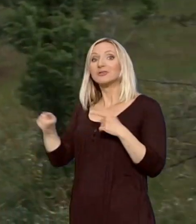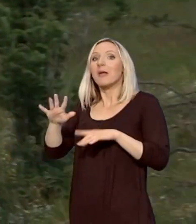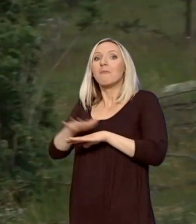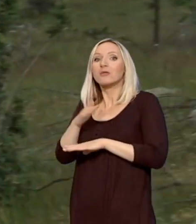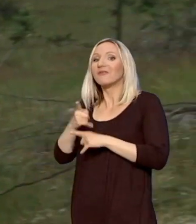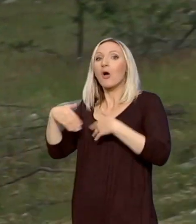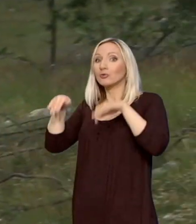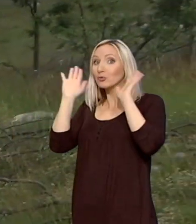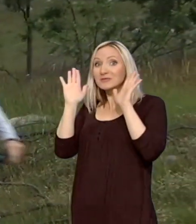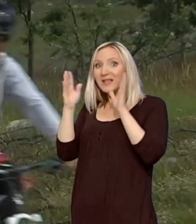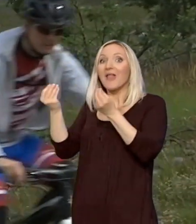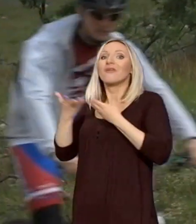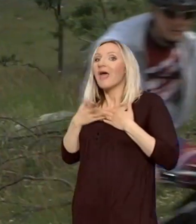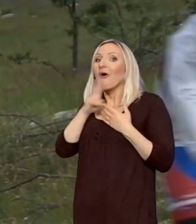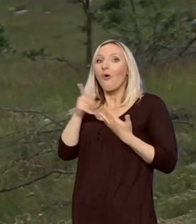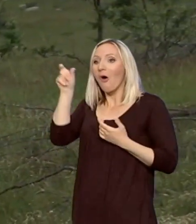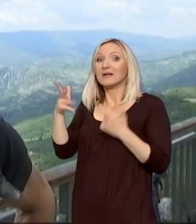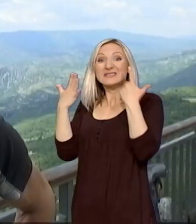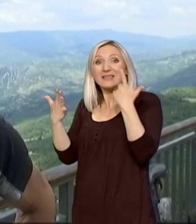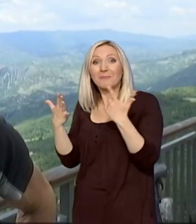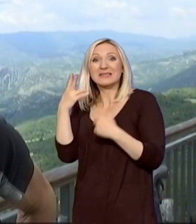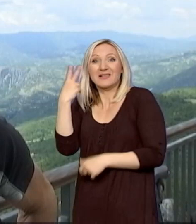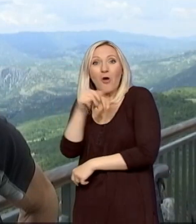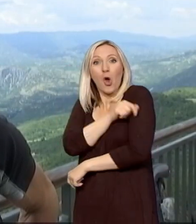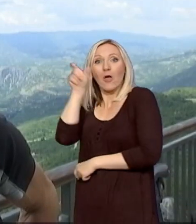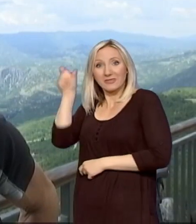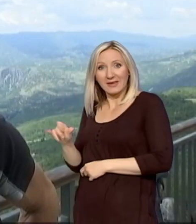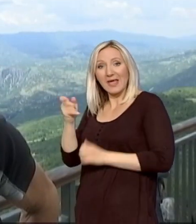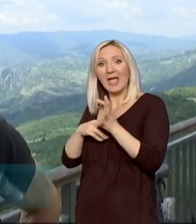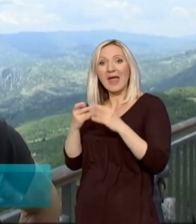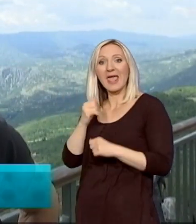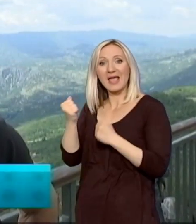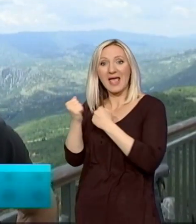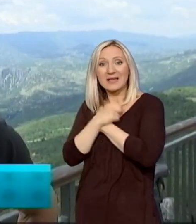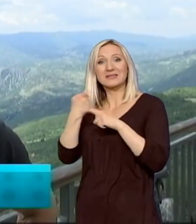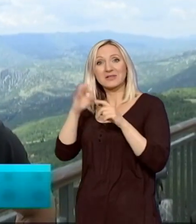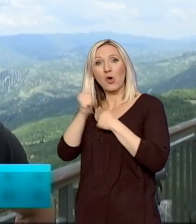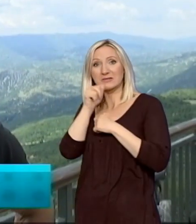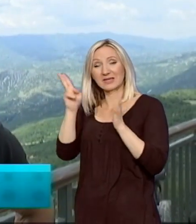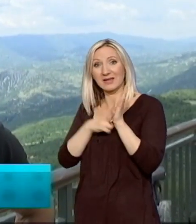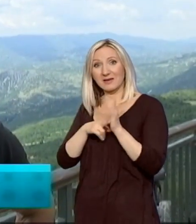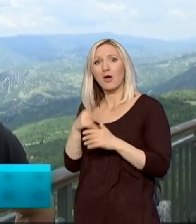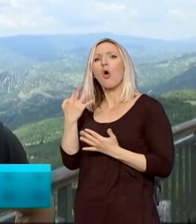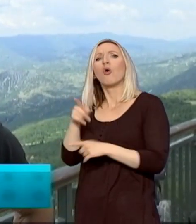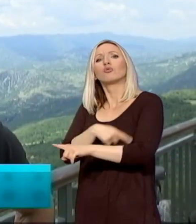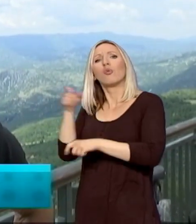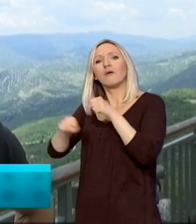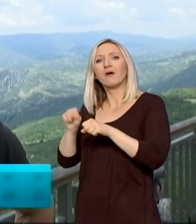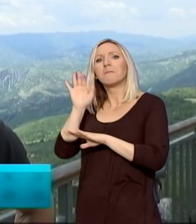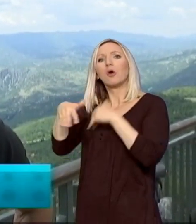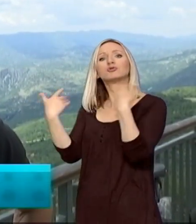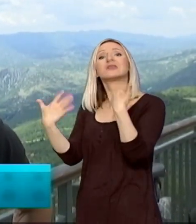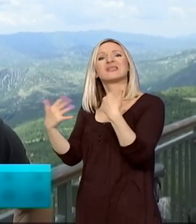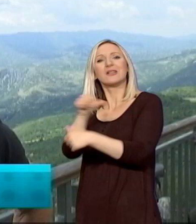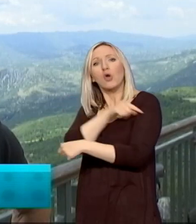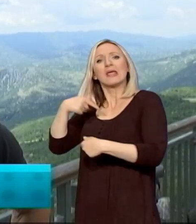i 70-godišnji Janez Kozin iz Ljubljane. Koliko dugo vozite bicikl? Više od 60 godina. Više od